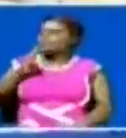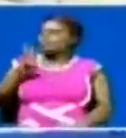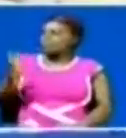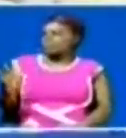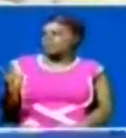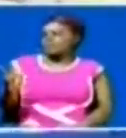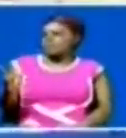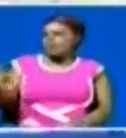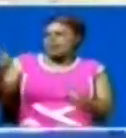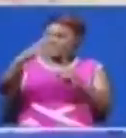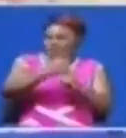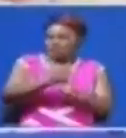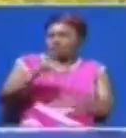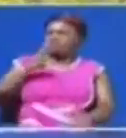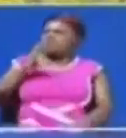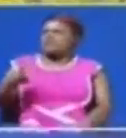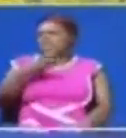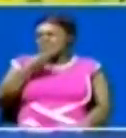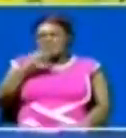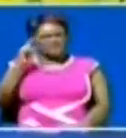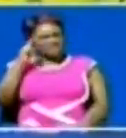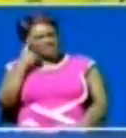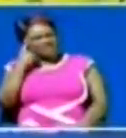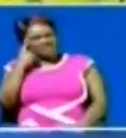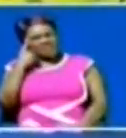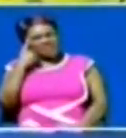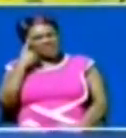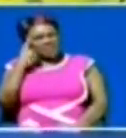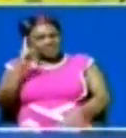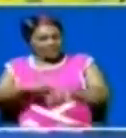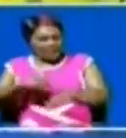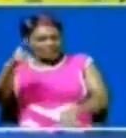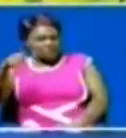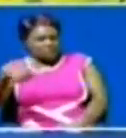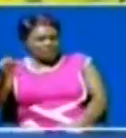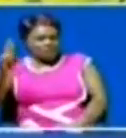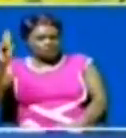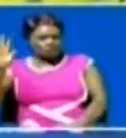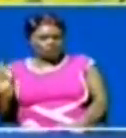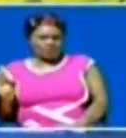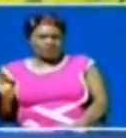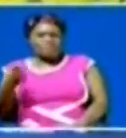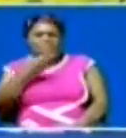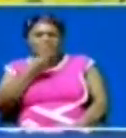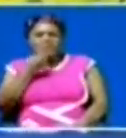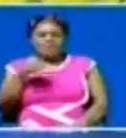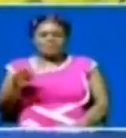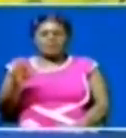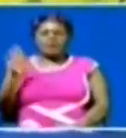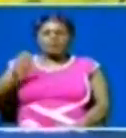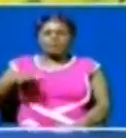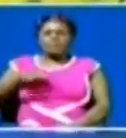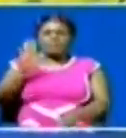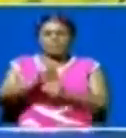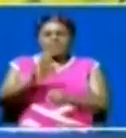Watapitisha. Kwa sababu wanaume wanaona tukipitisha wao wenyewe. Wamama wengi